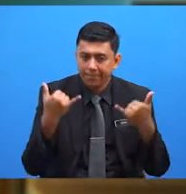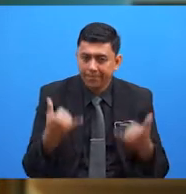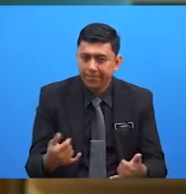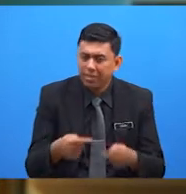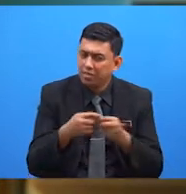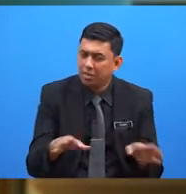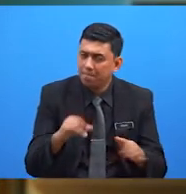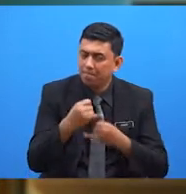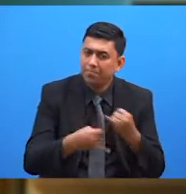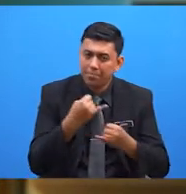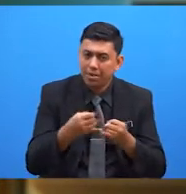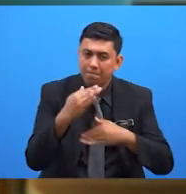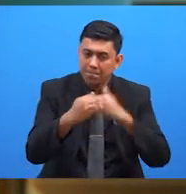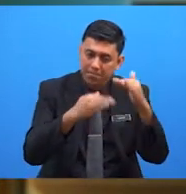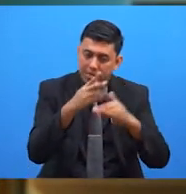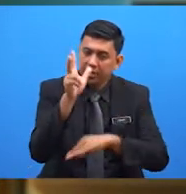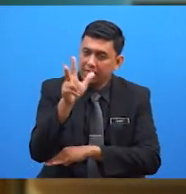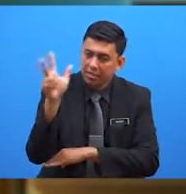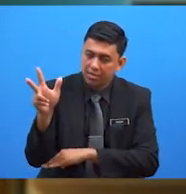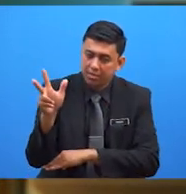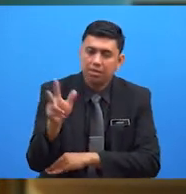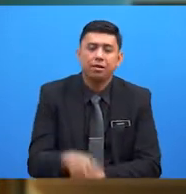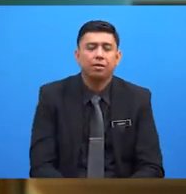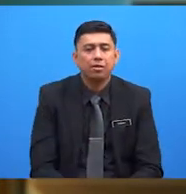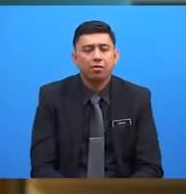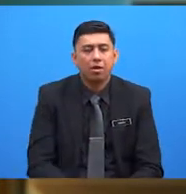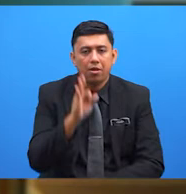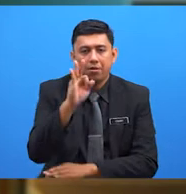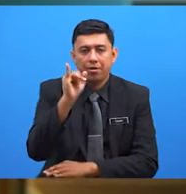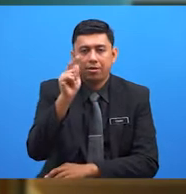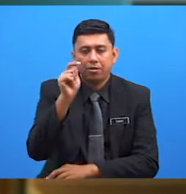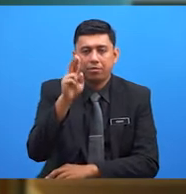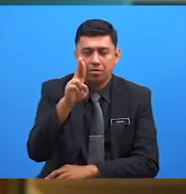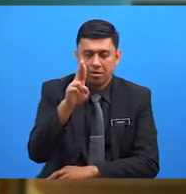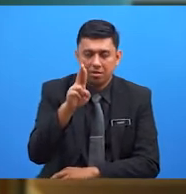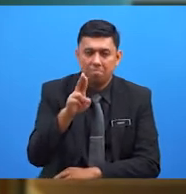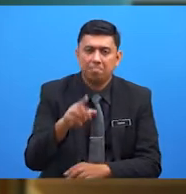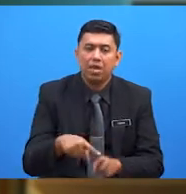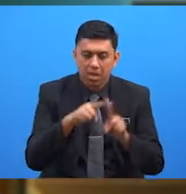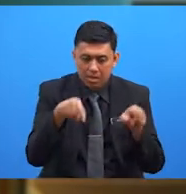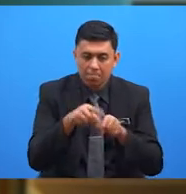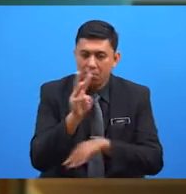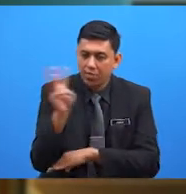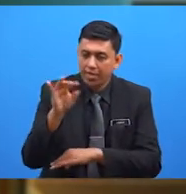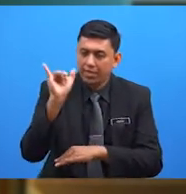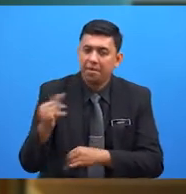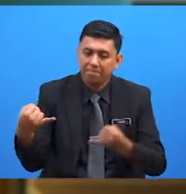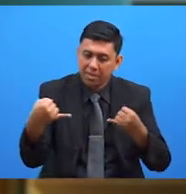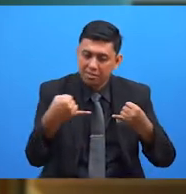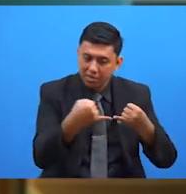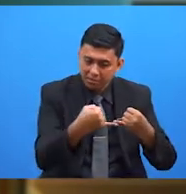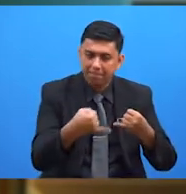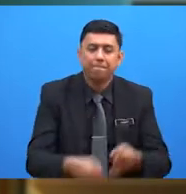Kini anda telah berjaya membina ketiga-tiga fitur bagi menjadikan laman web yang interaktif.